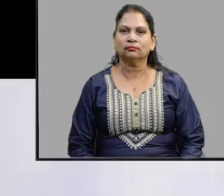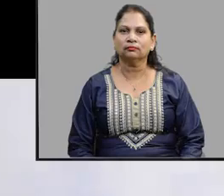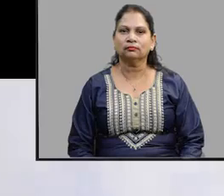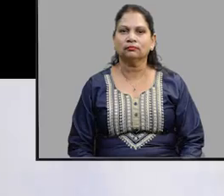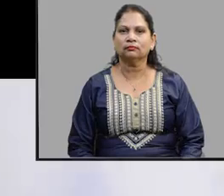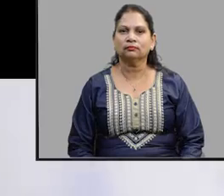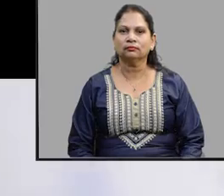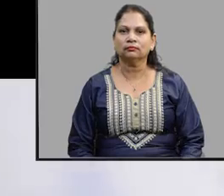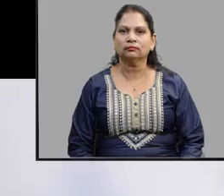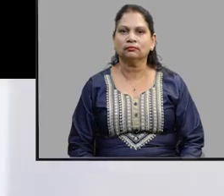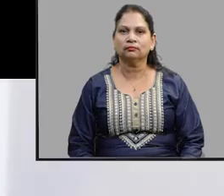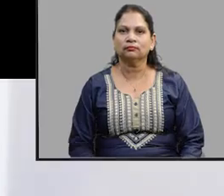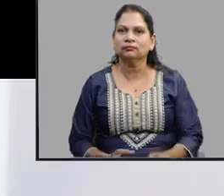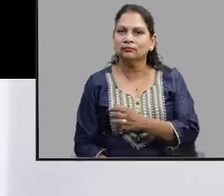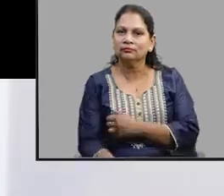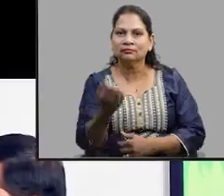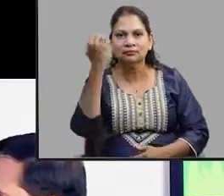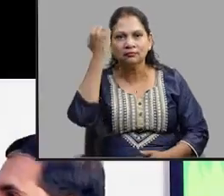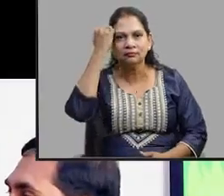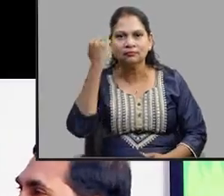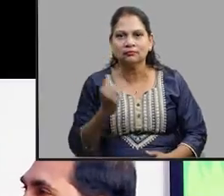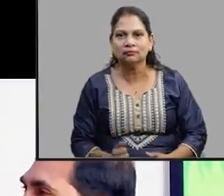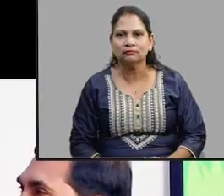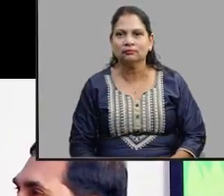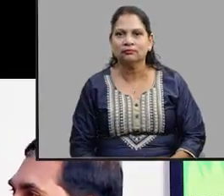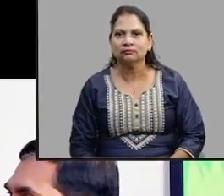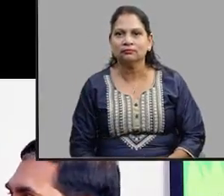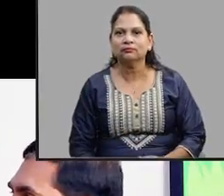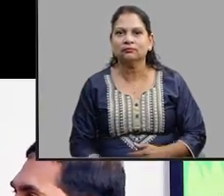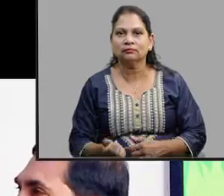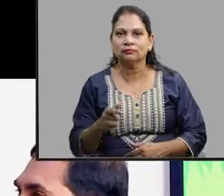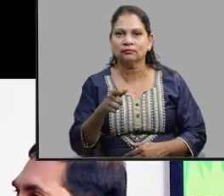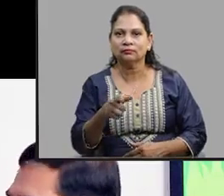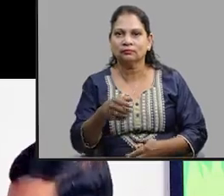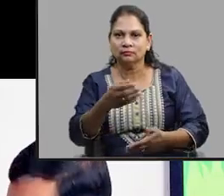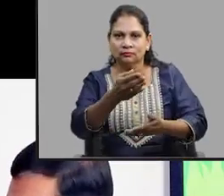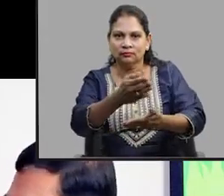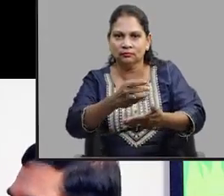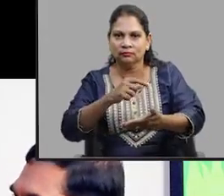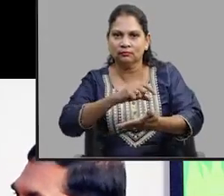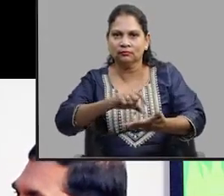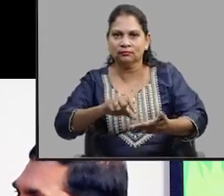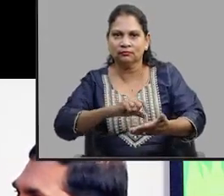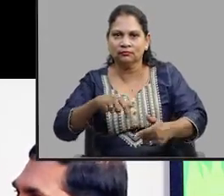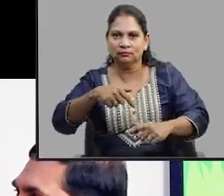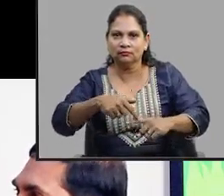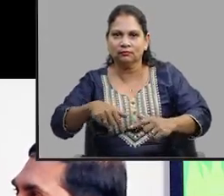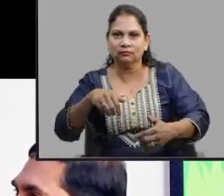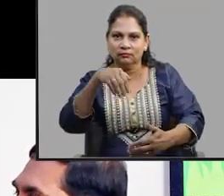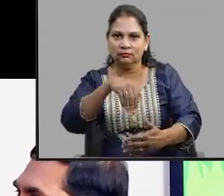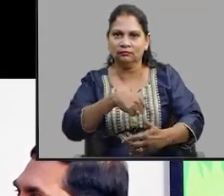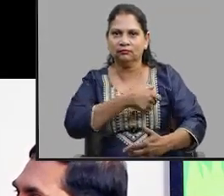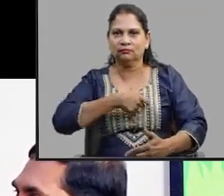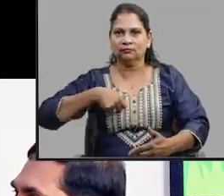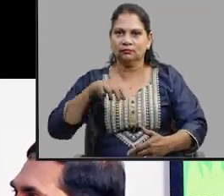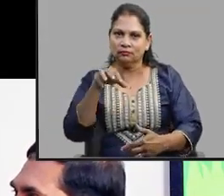मॉर्निंग, प्लेजर टू हैव यू। यस सर, ये इलेक्शन रोल है, यहाँ पर आपका